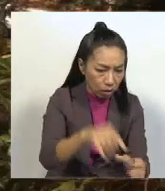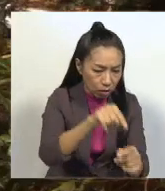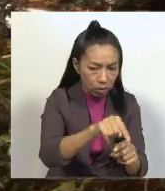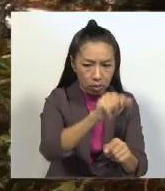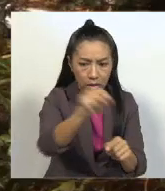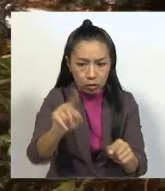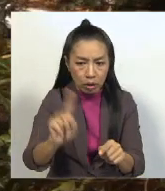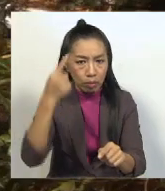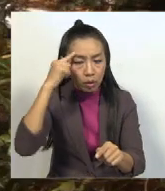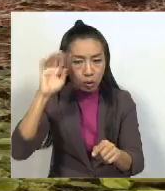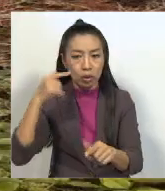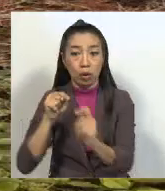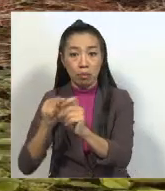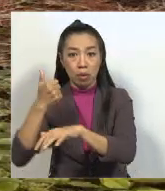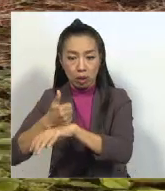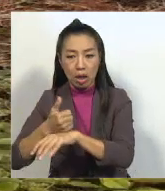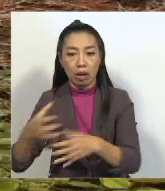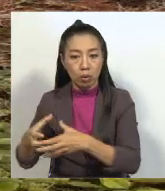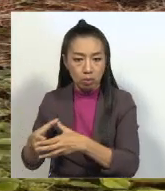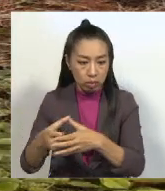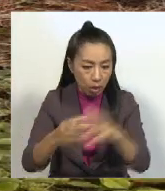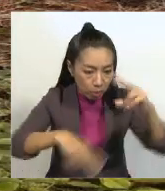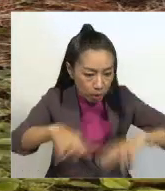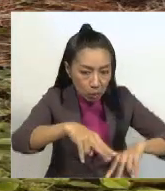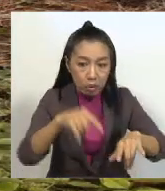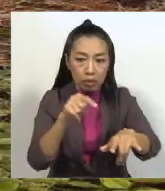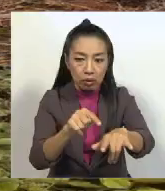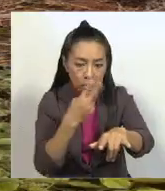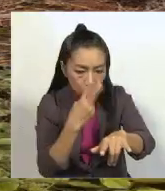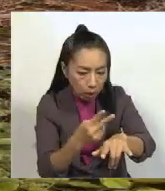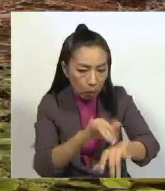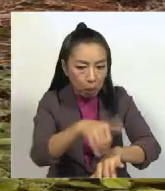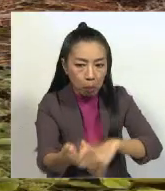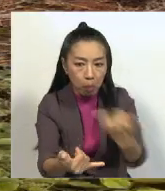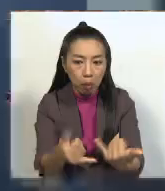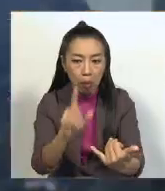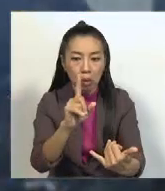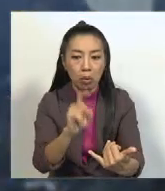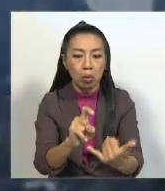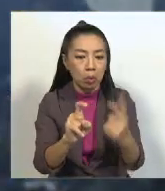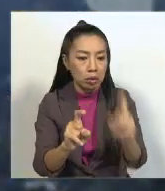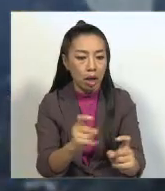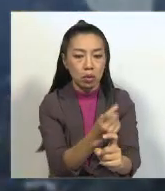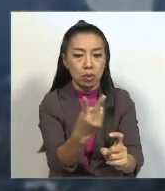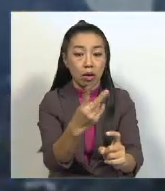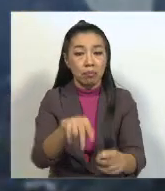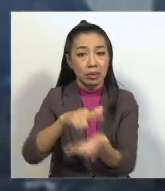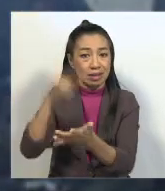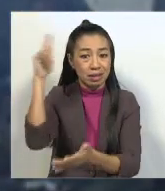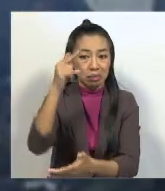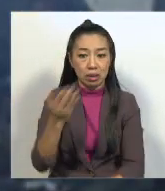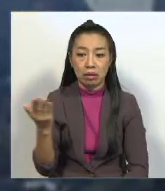ดกู้ภัยได้เข้าไปตรวจสอบแล้วค่ะ จากการตรวจสอบเบื้องต้นนะคะพบผู้เสียชีวิต2คนค่ะสำหรับเครื่องบินลำ